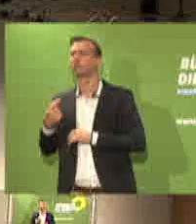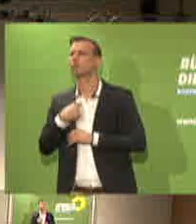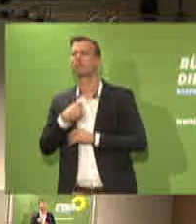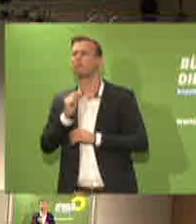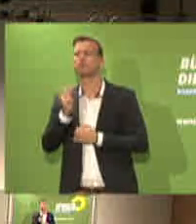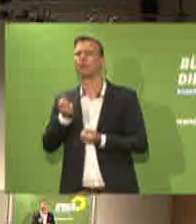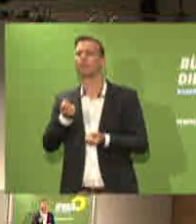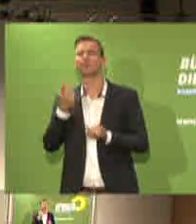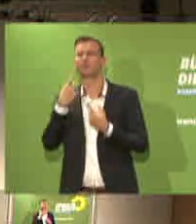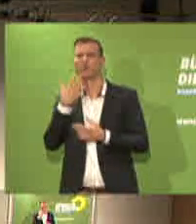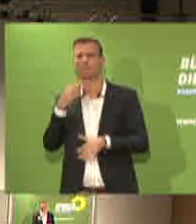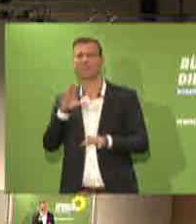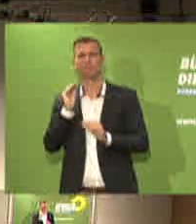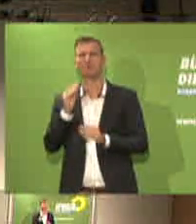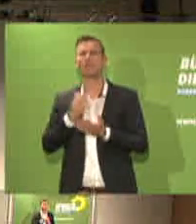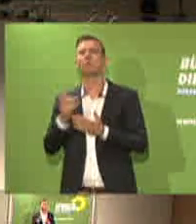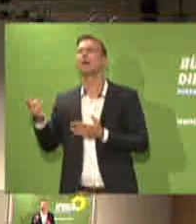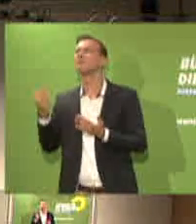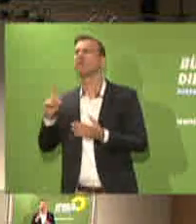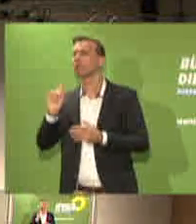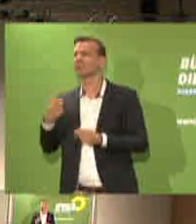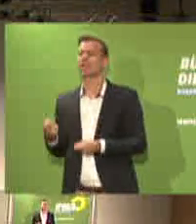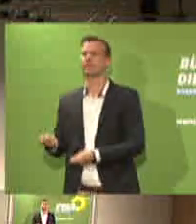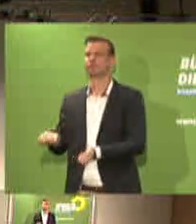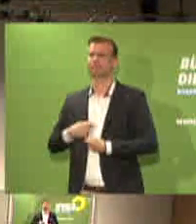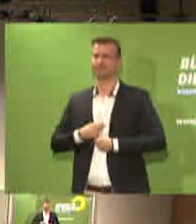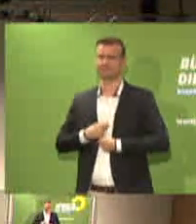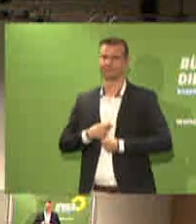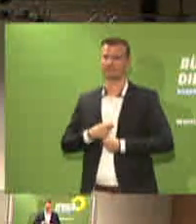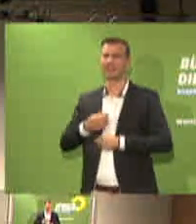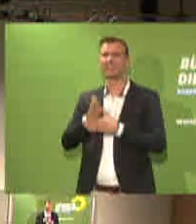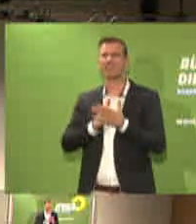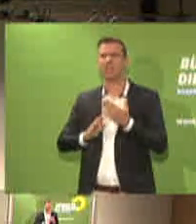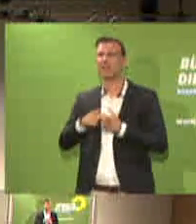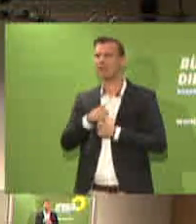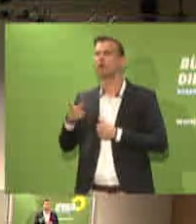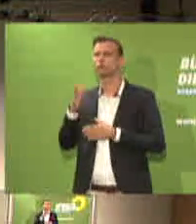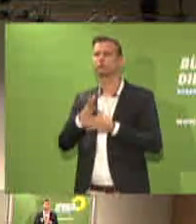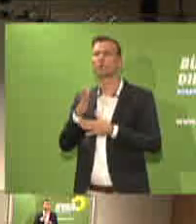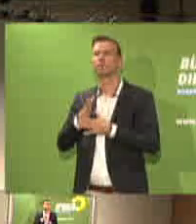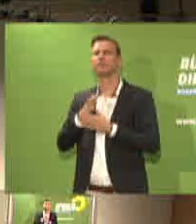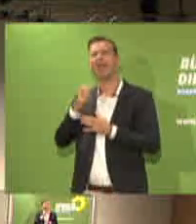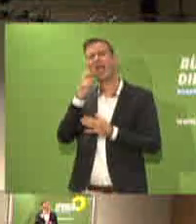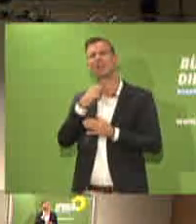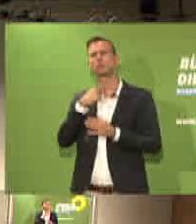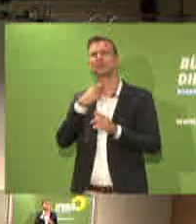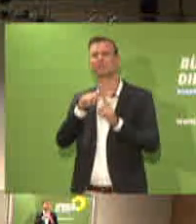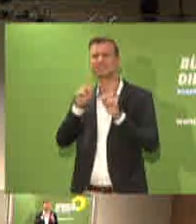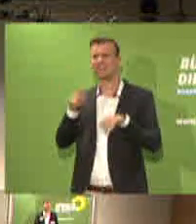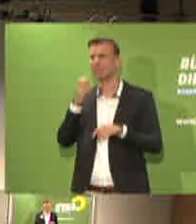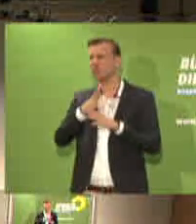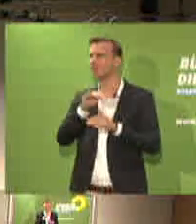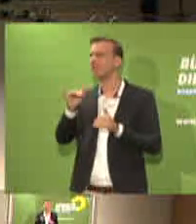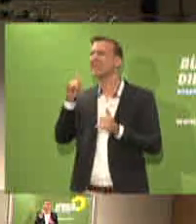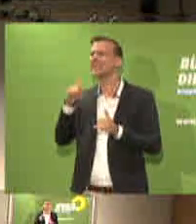auch durchgegangen, hat daher seine Bewerbung wieder zurückgezogen. Ein Teil von euch hatte schon alte Stimmzettel, neue werden jetzt